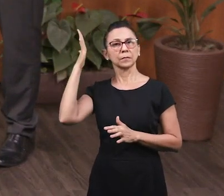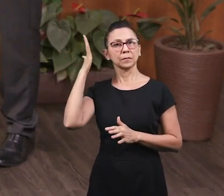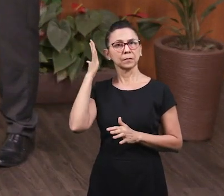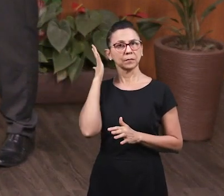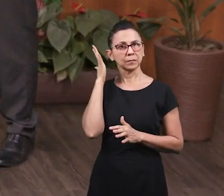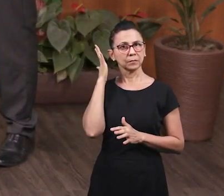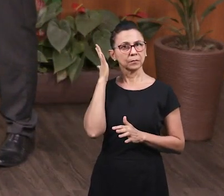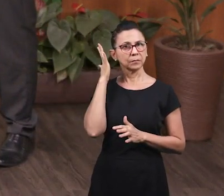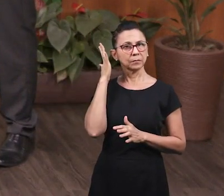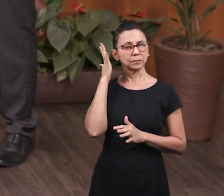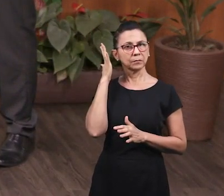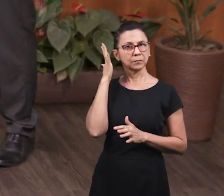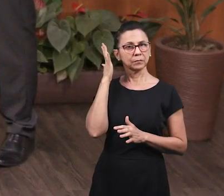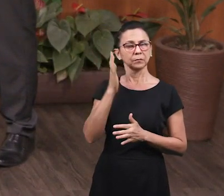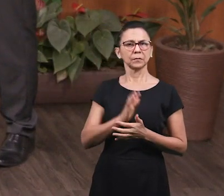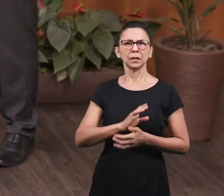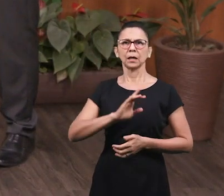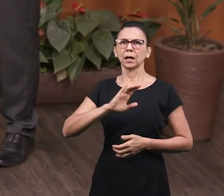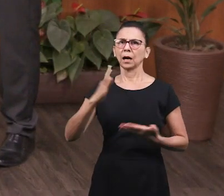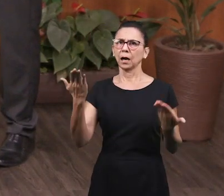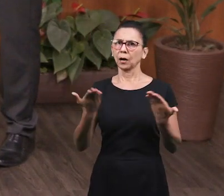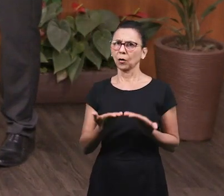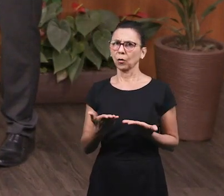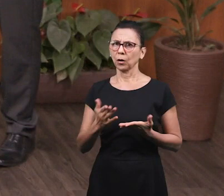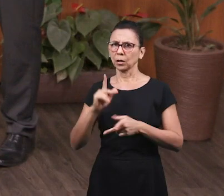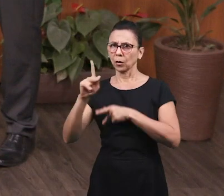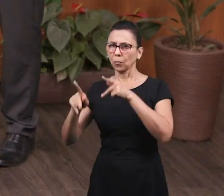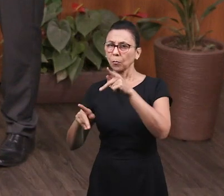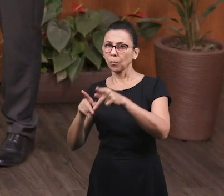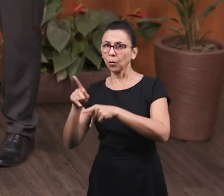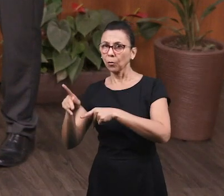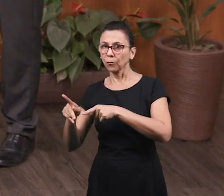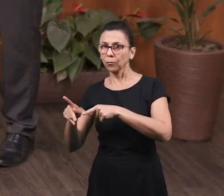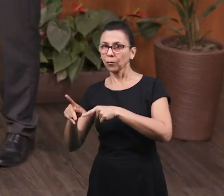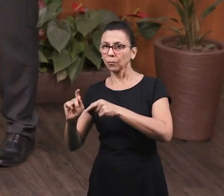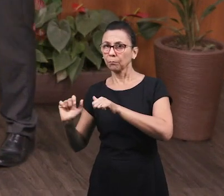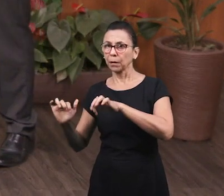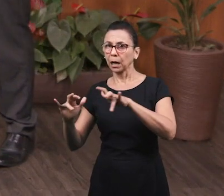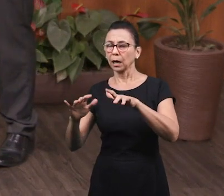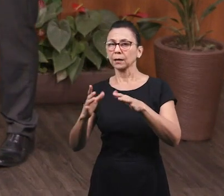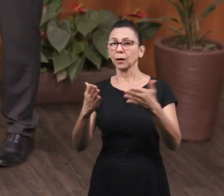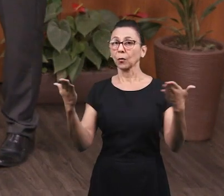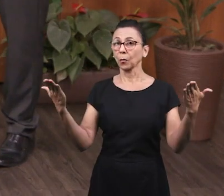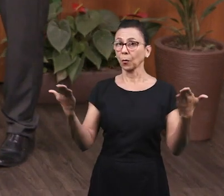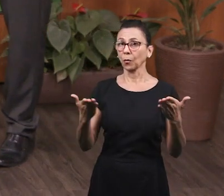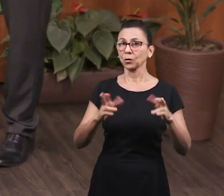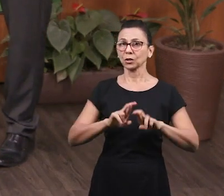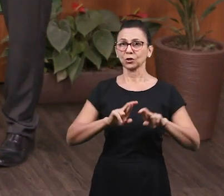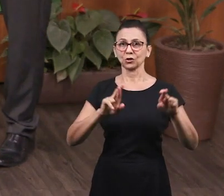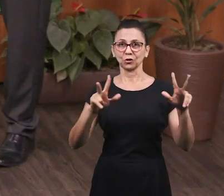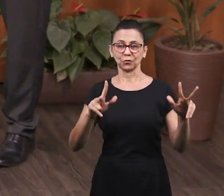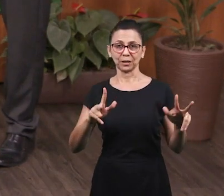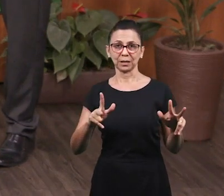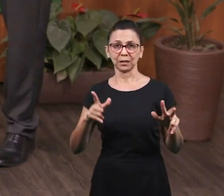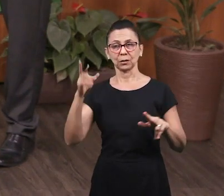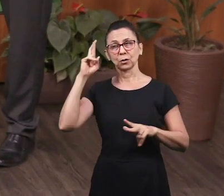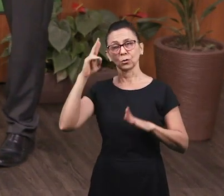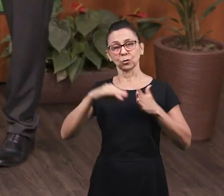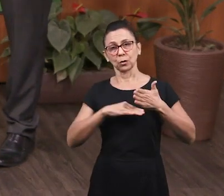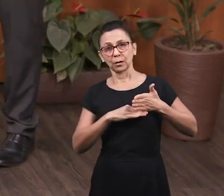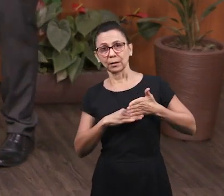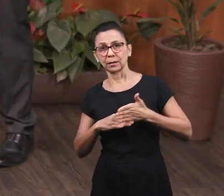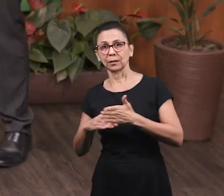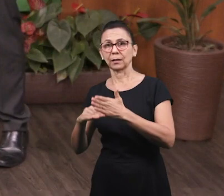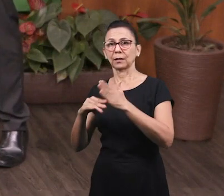qui est non plus un peuple dans cette marche dans le désert, mais une église fidèle vers la